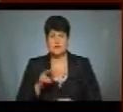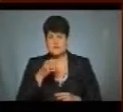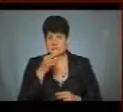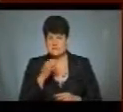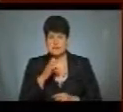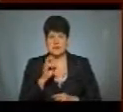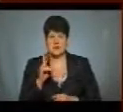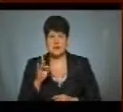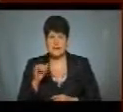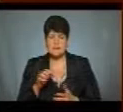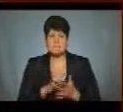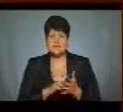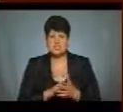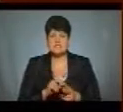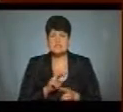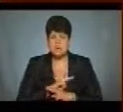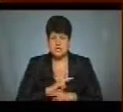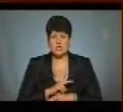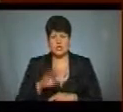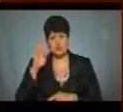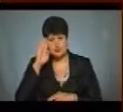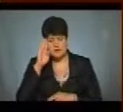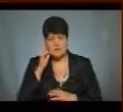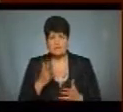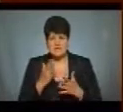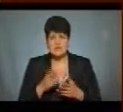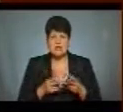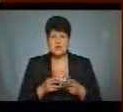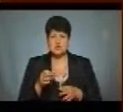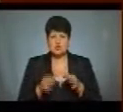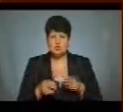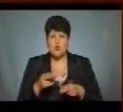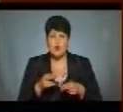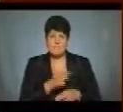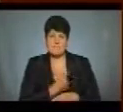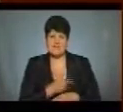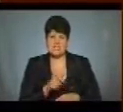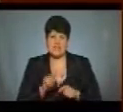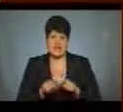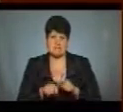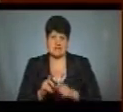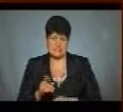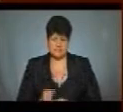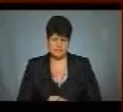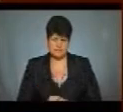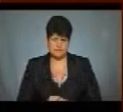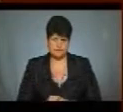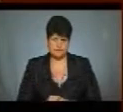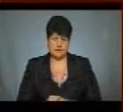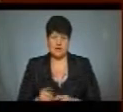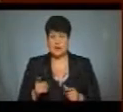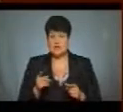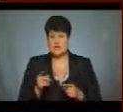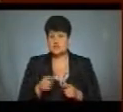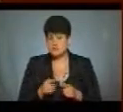Сергій Крета, причини смерті чоловіка встановить судово-медична експертиза. Чи безпечно купатися в